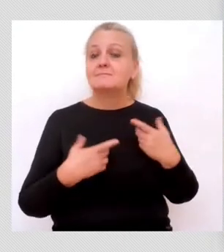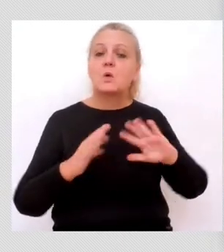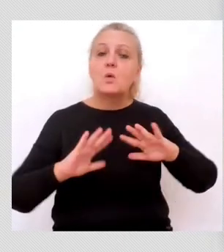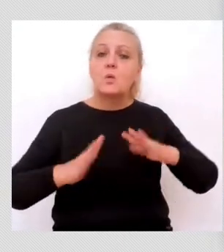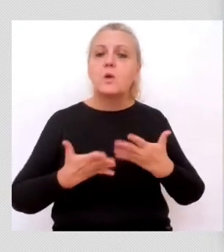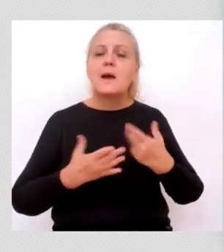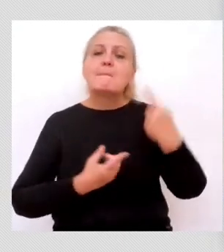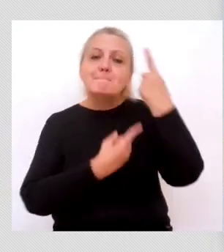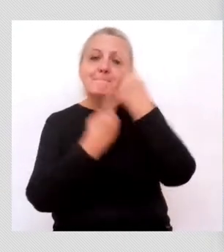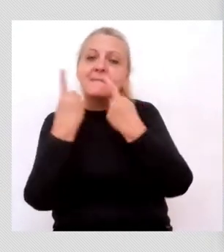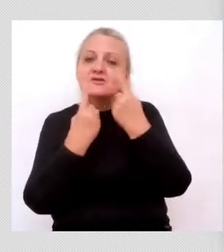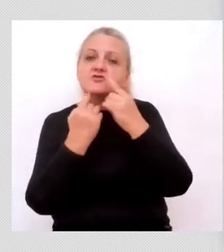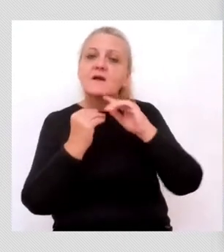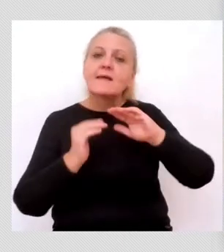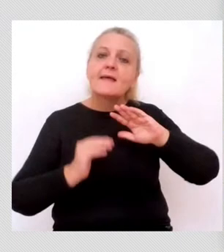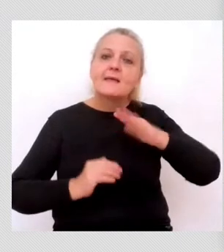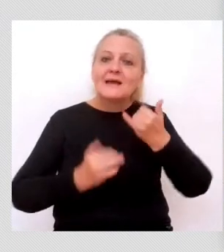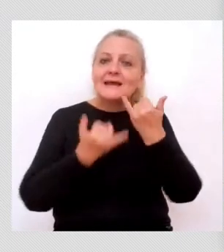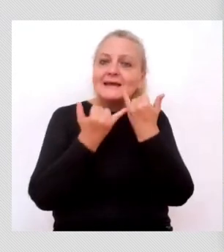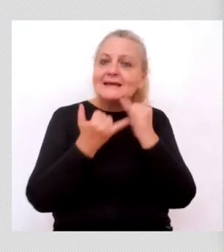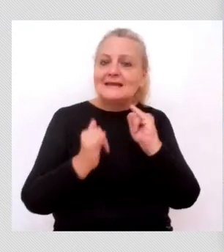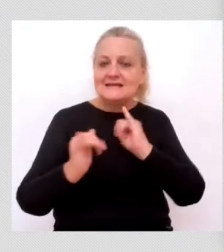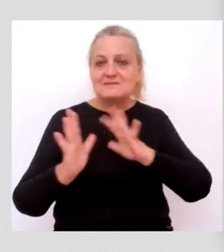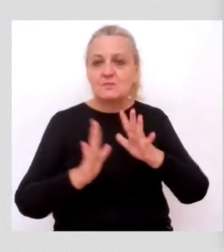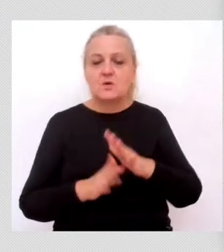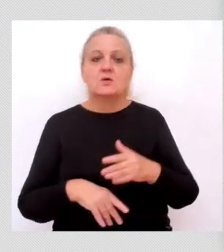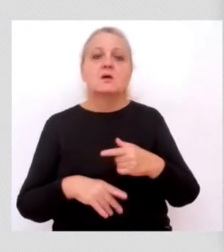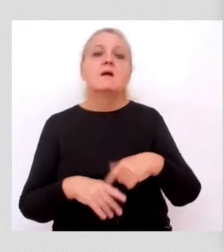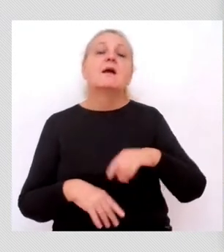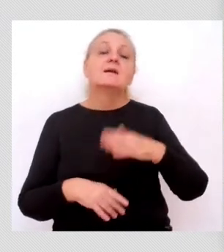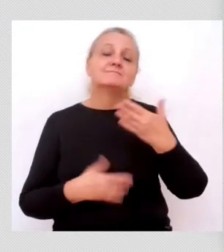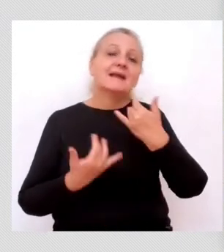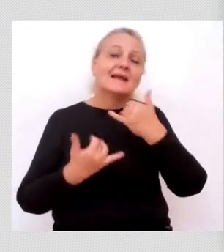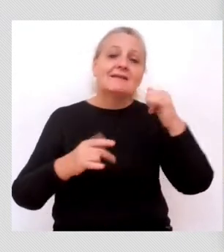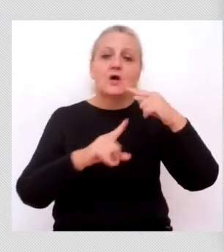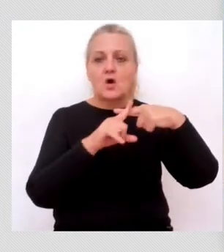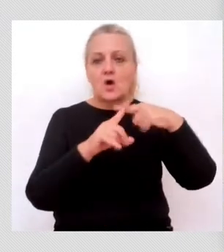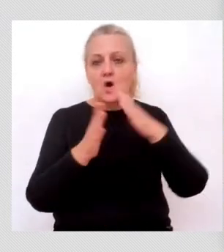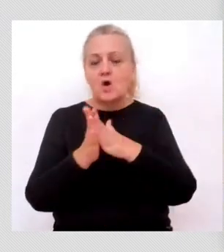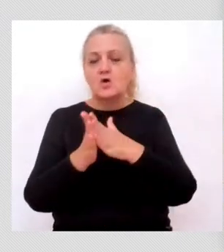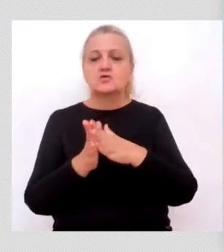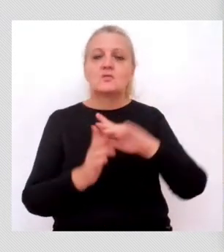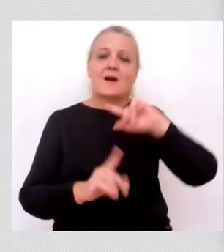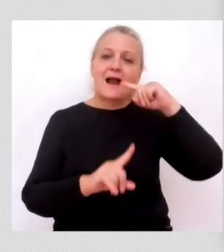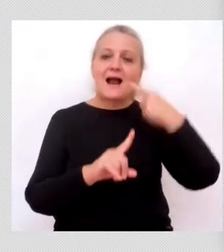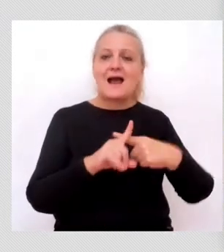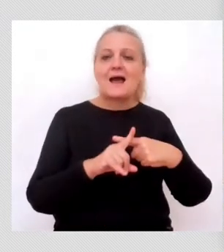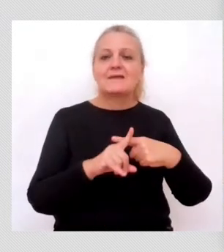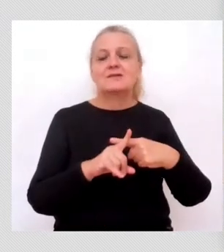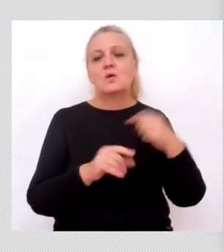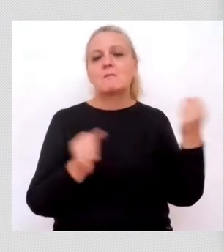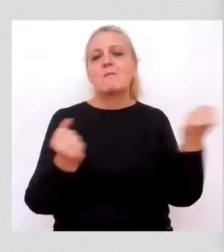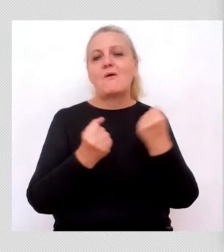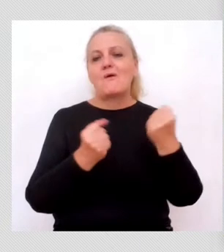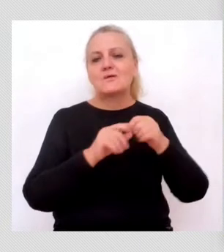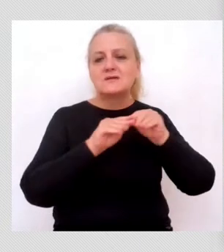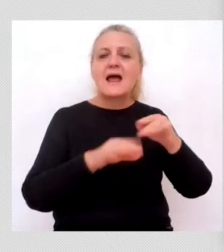nieszablonowego myślenia, bo to oczywiście innych kościołów niż katolicki z taką siłą rażenia, jak kościół katolicki w